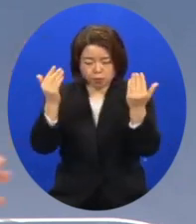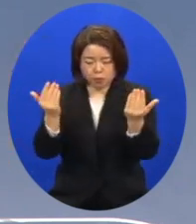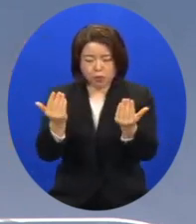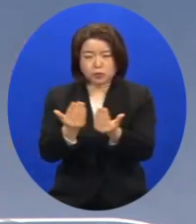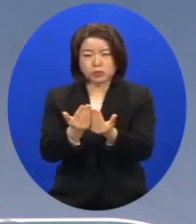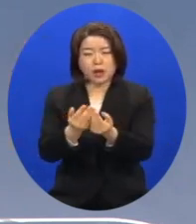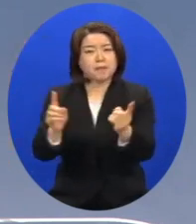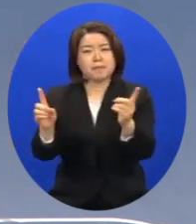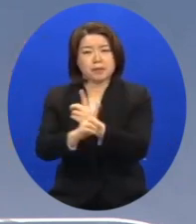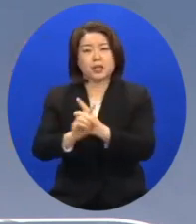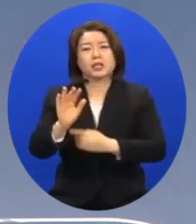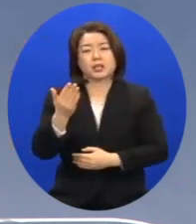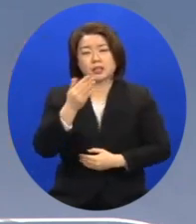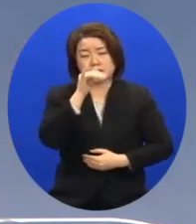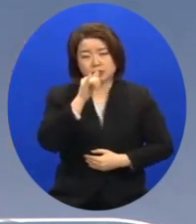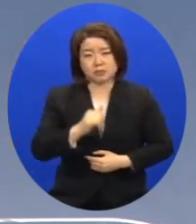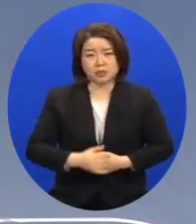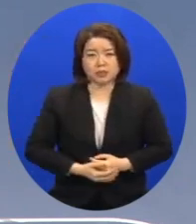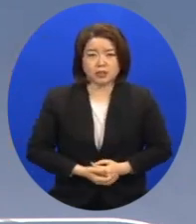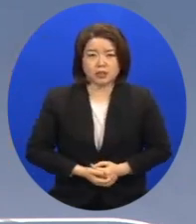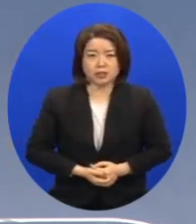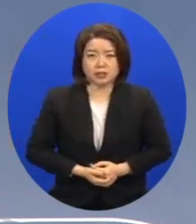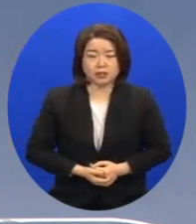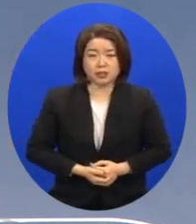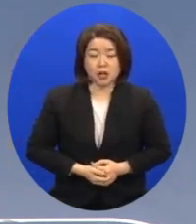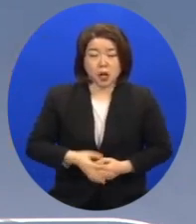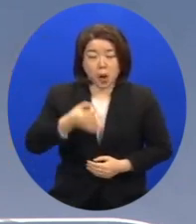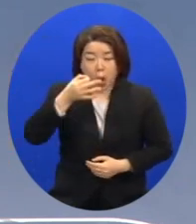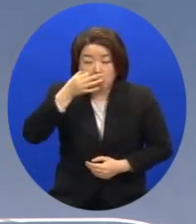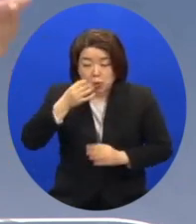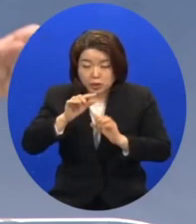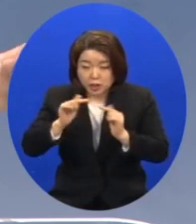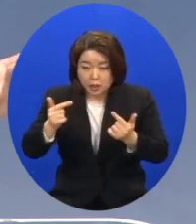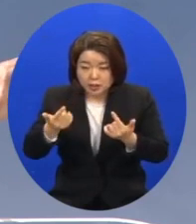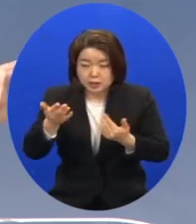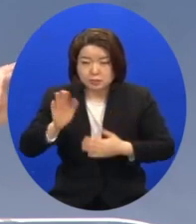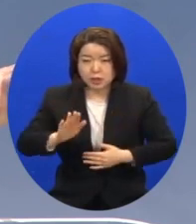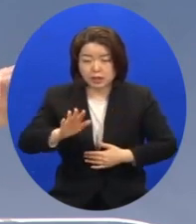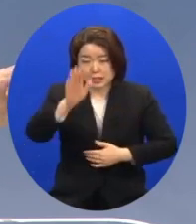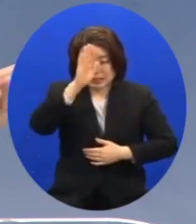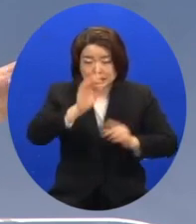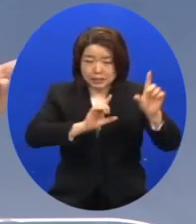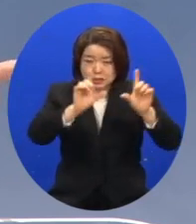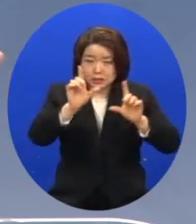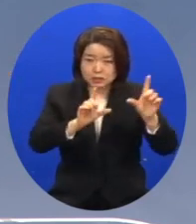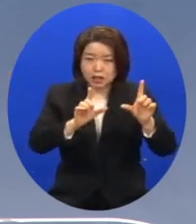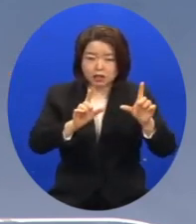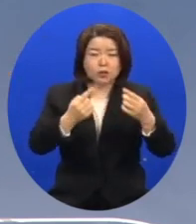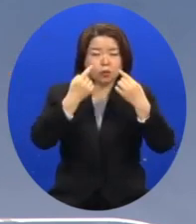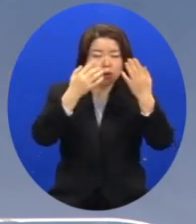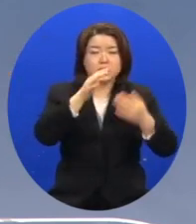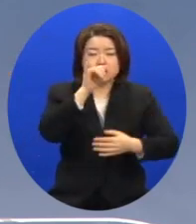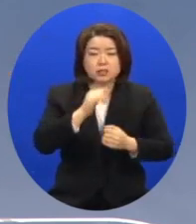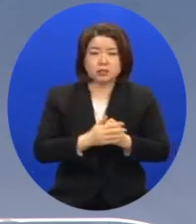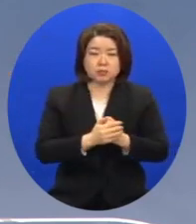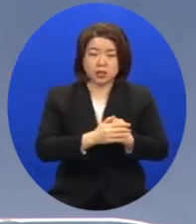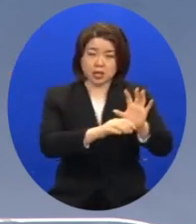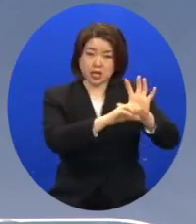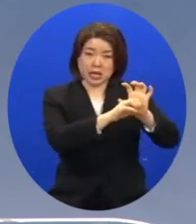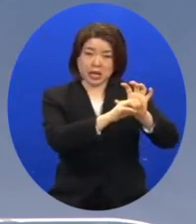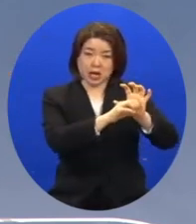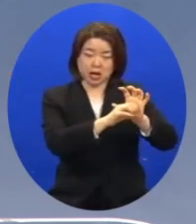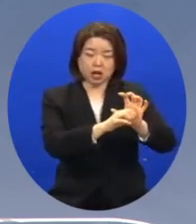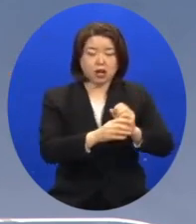달라지게 되요 보이지 않지만 증상은 분명합니다 코로나 바이러스가 정말